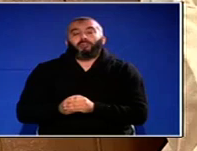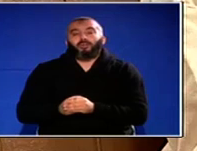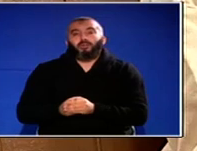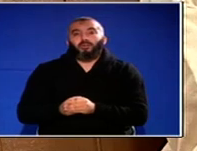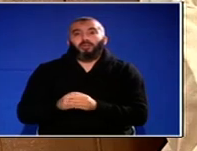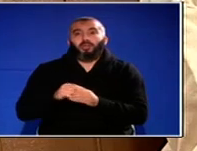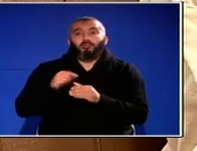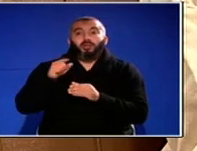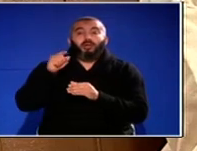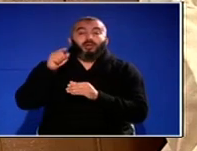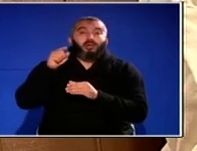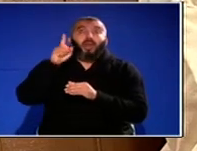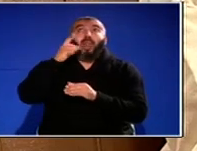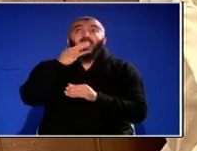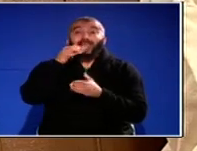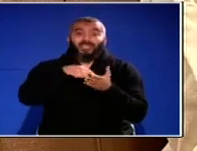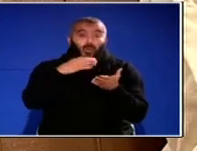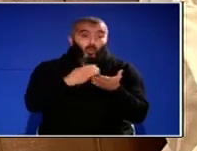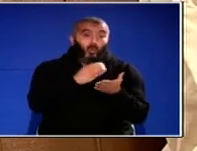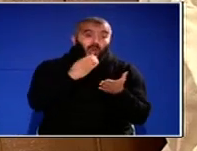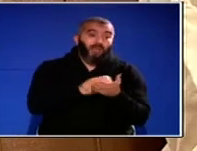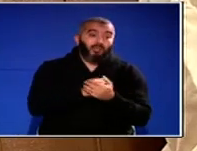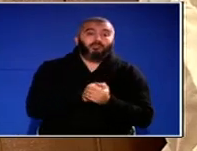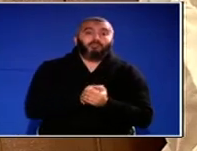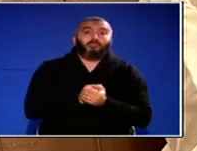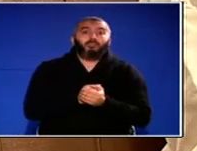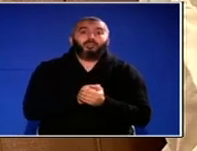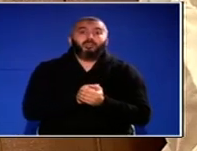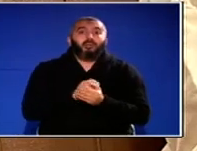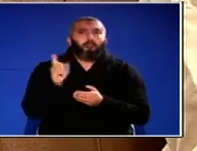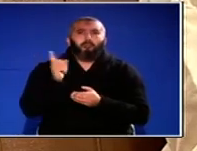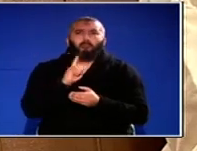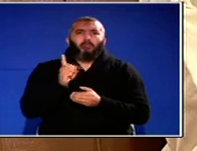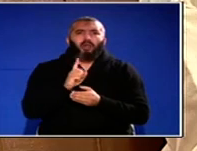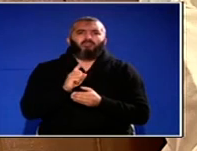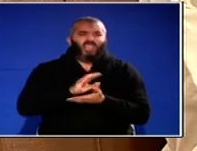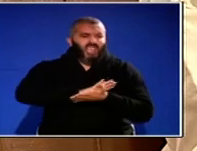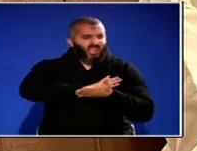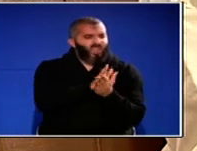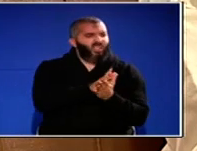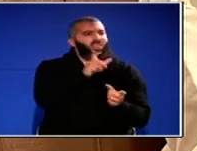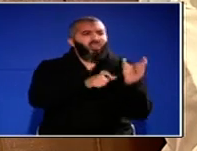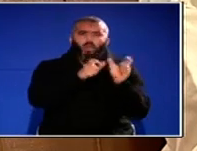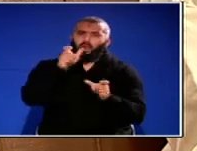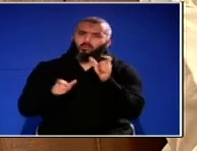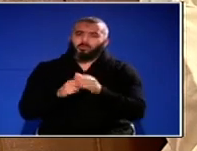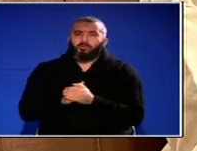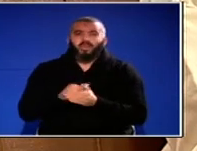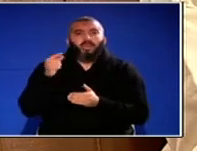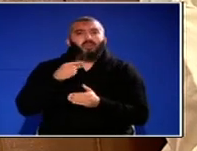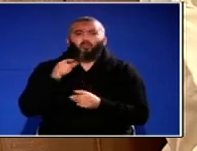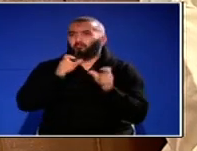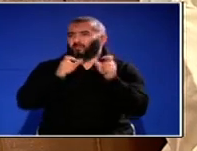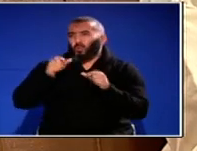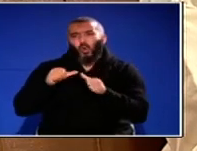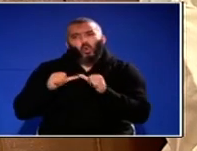ذلك الدين القيم فلا تظالموا. أي على الإنسان أن يبتعد عن الظلم بقدر استطاعته، ولعل هذا